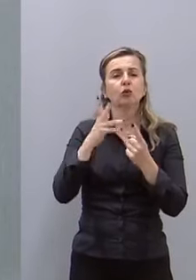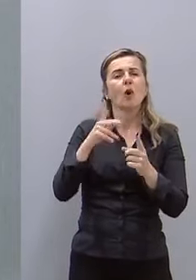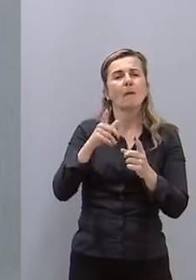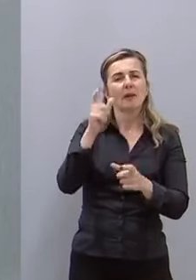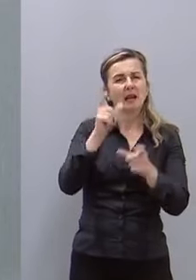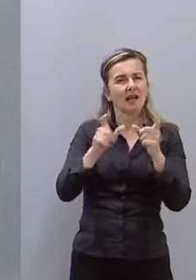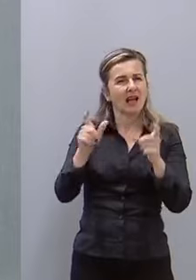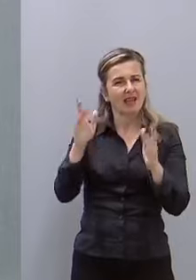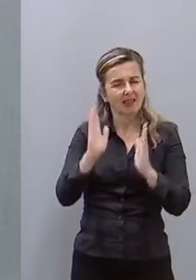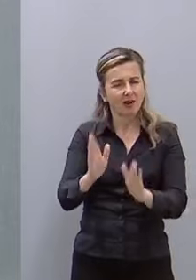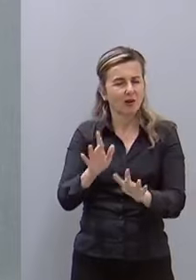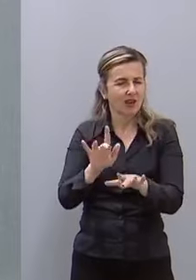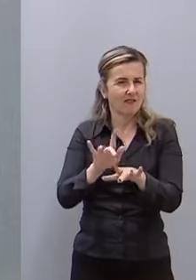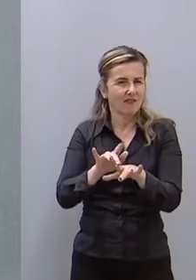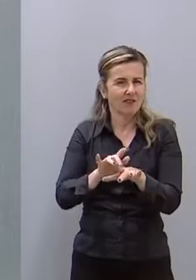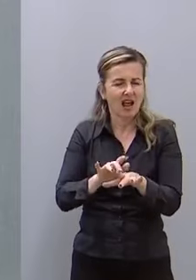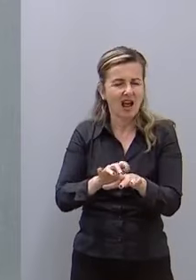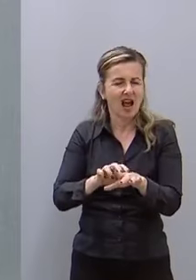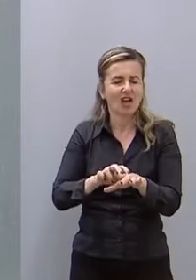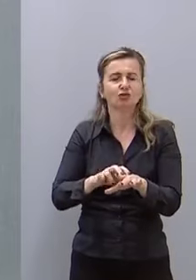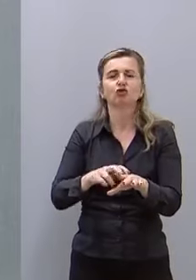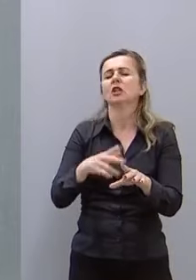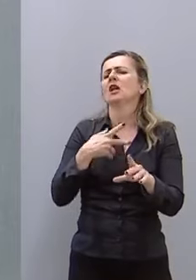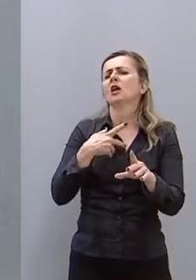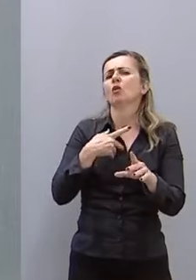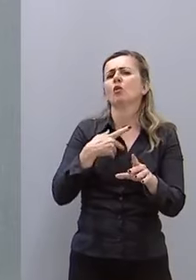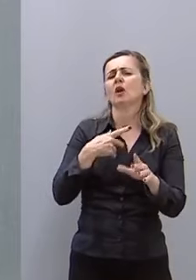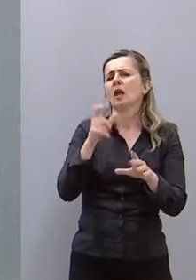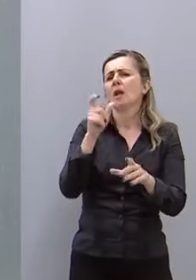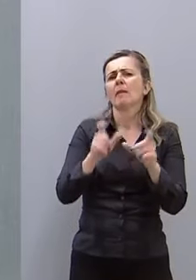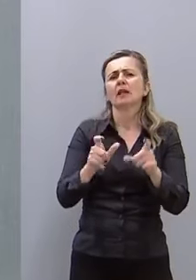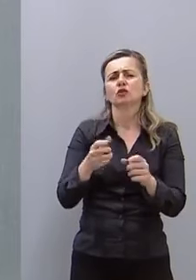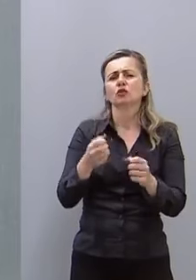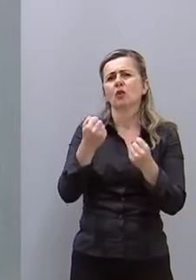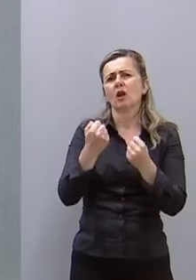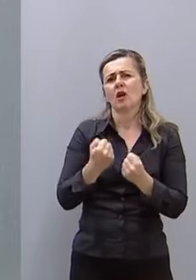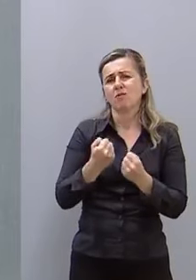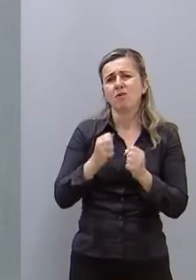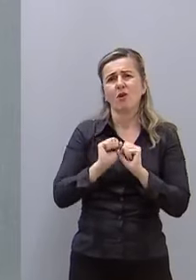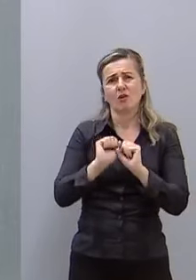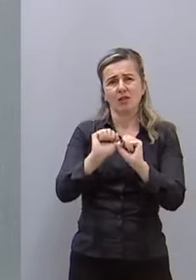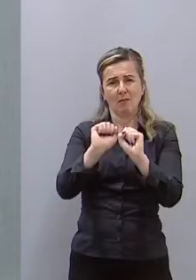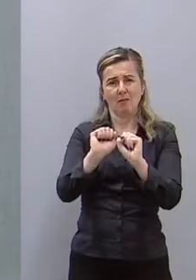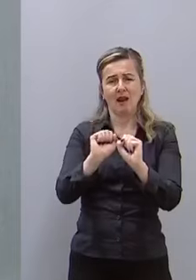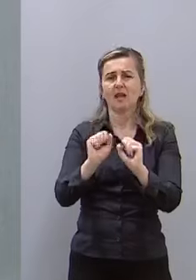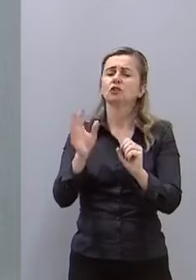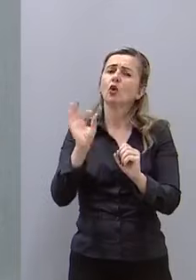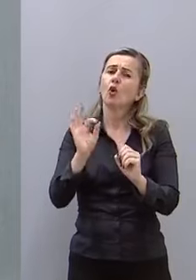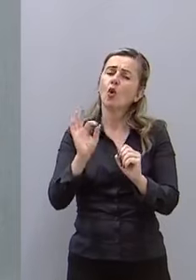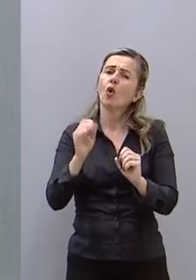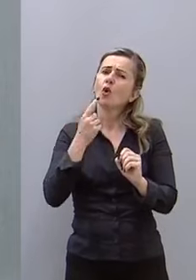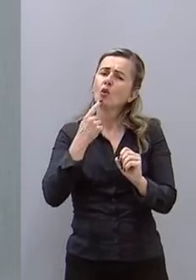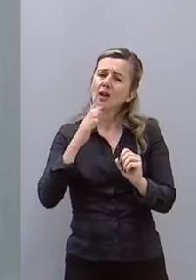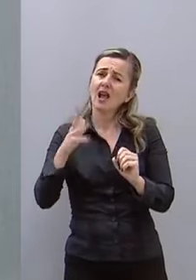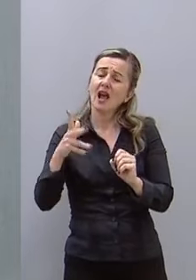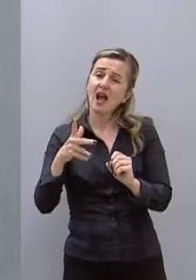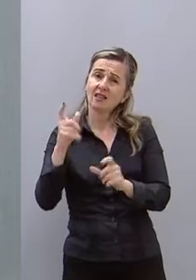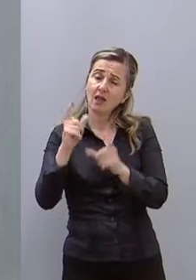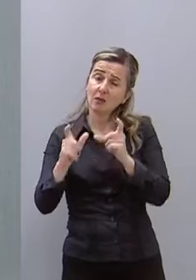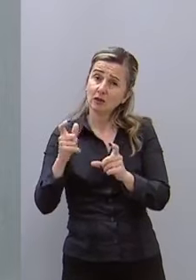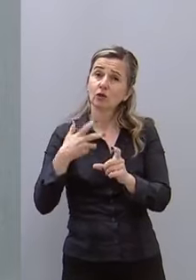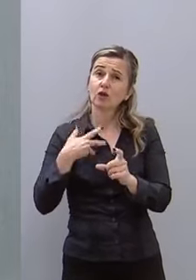o che abbiano il loro medico gli abbia detto che sappiano che hanno dei problemi appunto col sistema immunitario